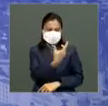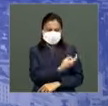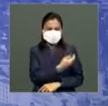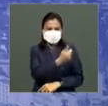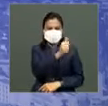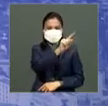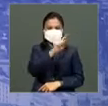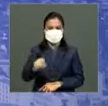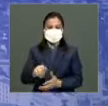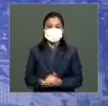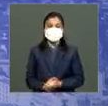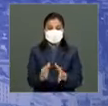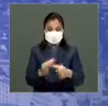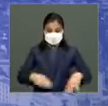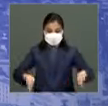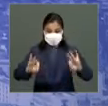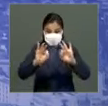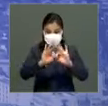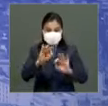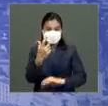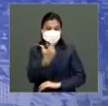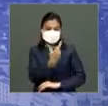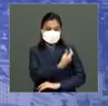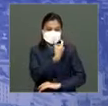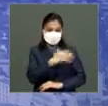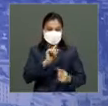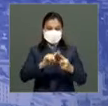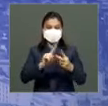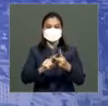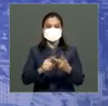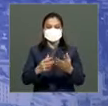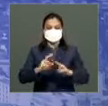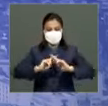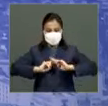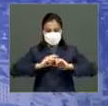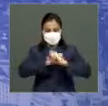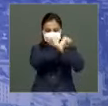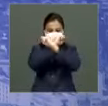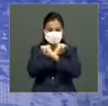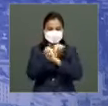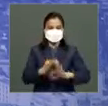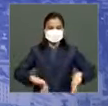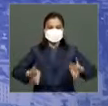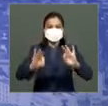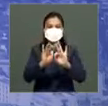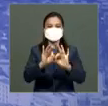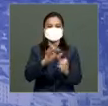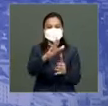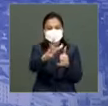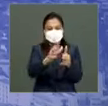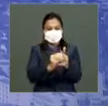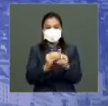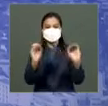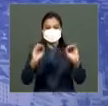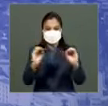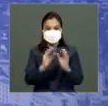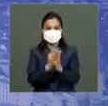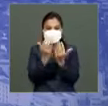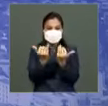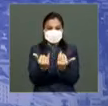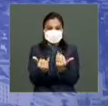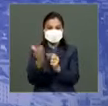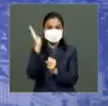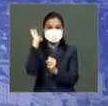แล้วการปฏิบัติตัวของเราทุกคนจะทำให้เรานั้นห่างไกลโควิด-19 ได้ค่ะส่วนการแถลงของศบค.วันนี้นะ